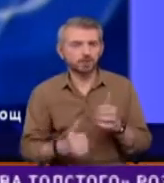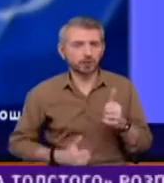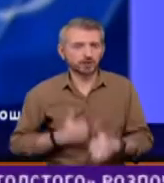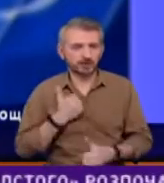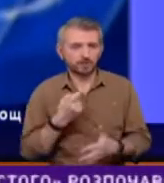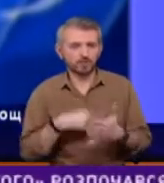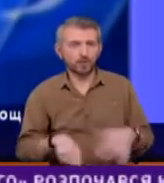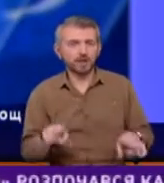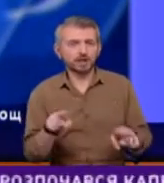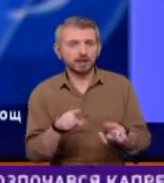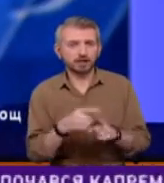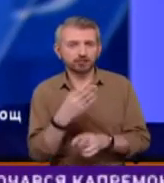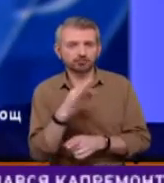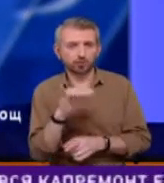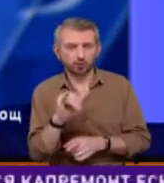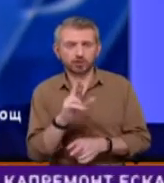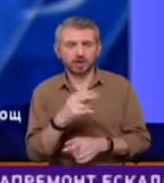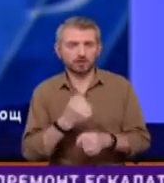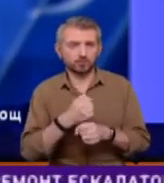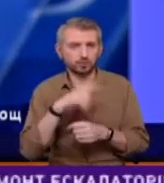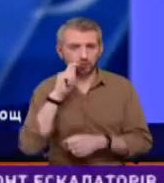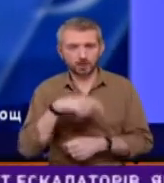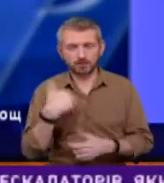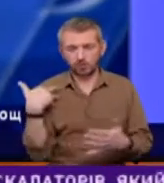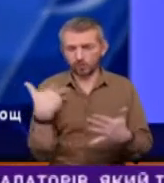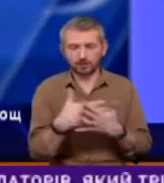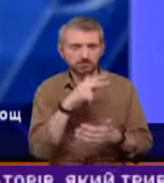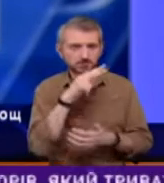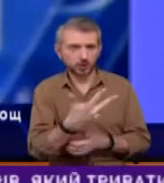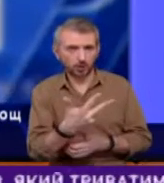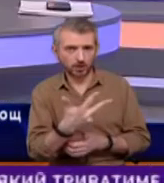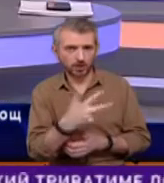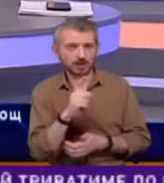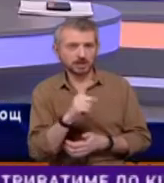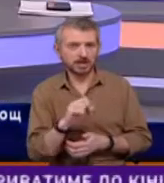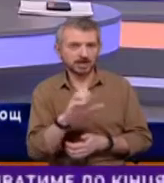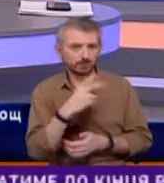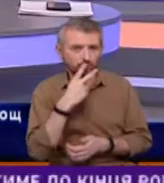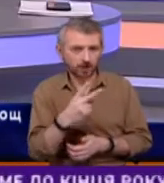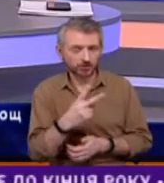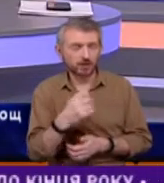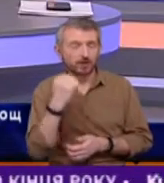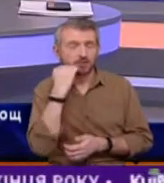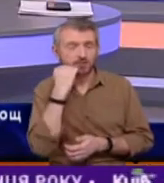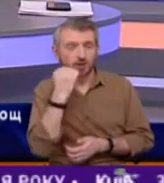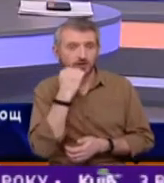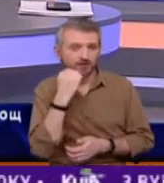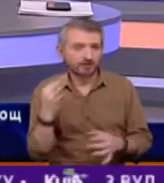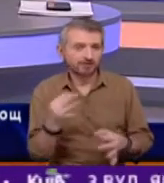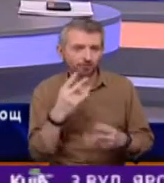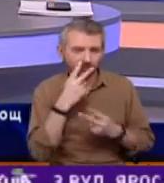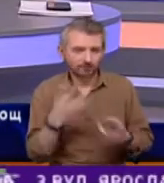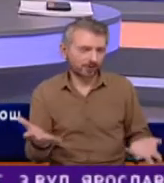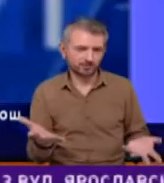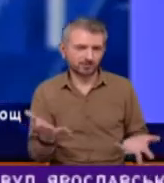Бо таких шоу, як робить Україна останні 3 роки з Євробаченням, Москва ніколи не